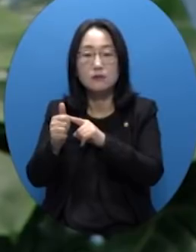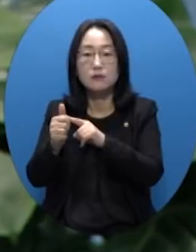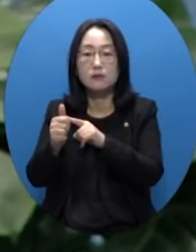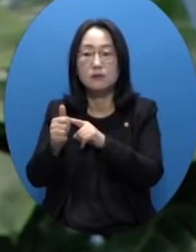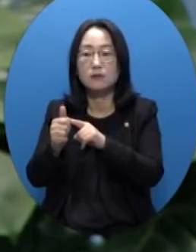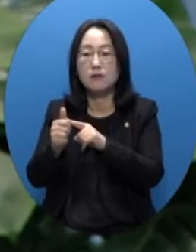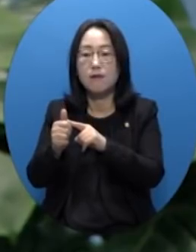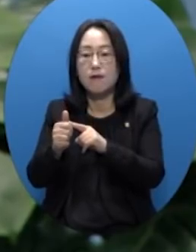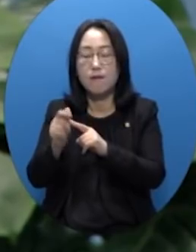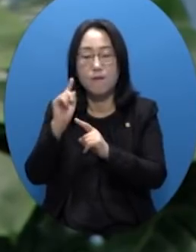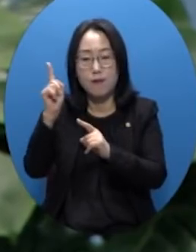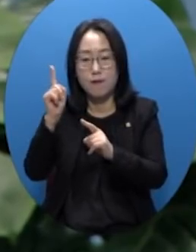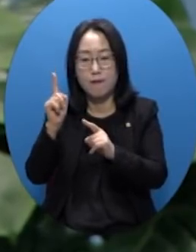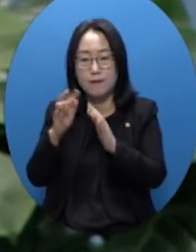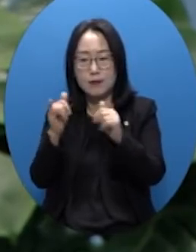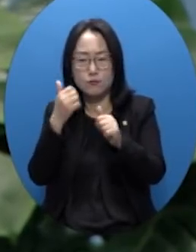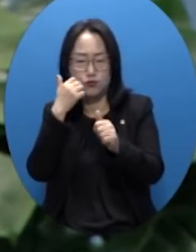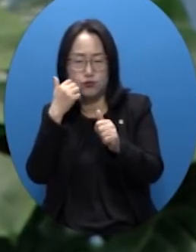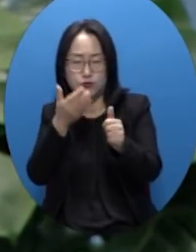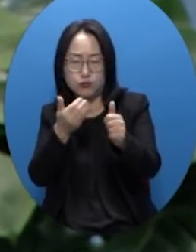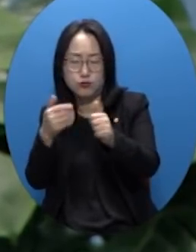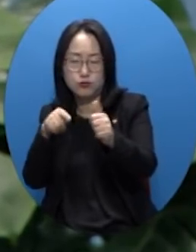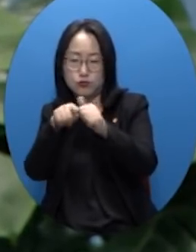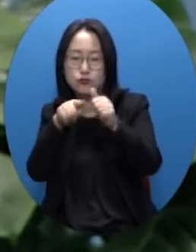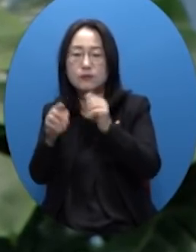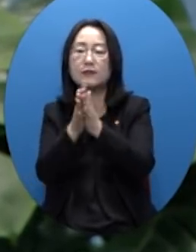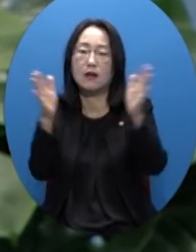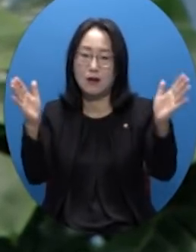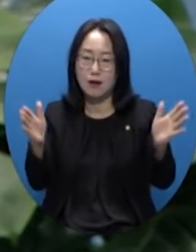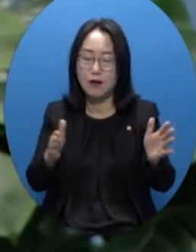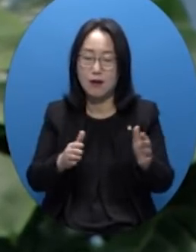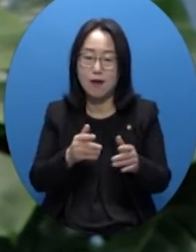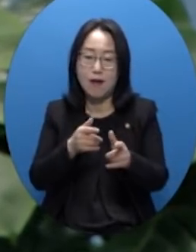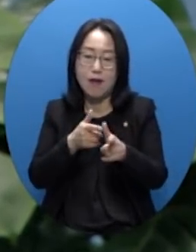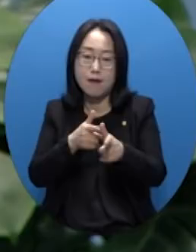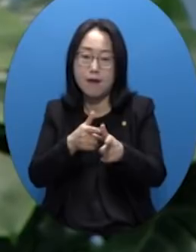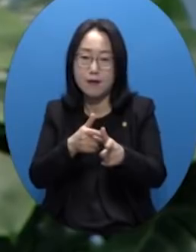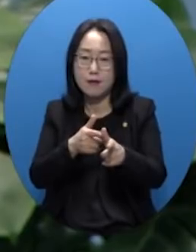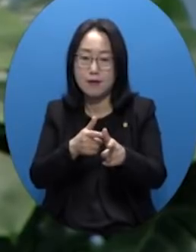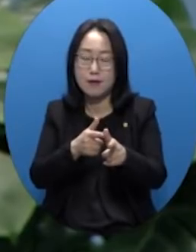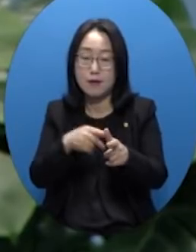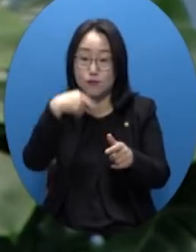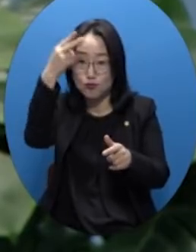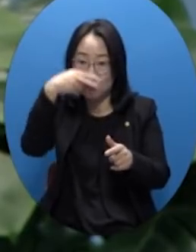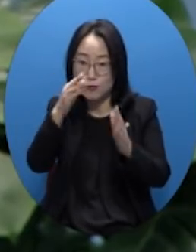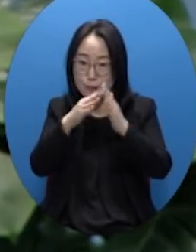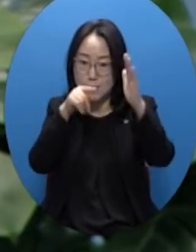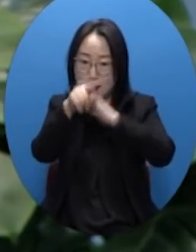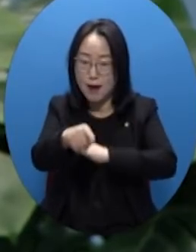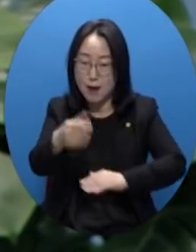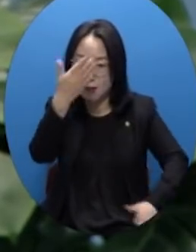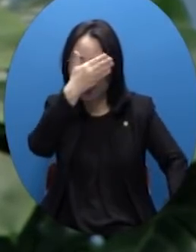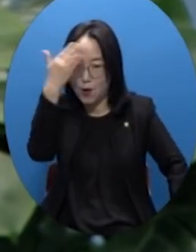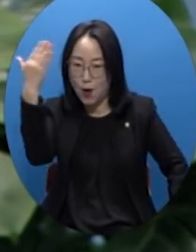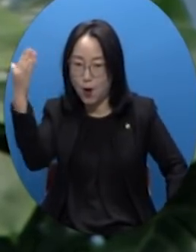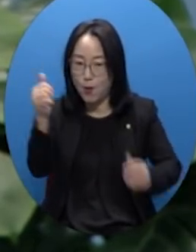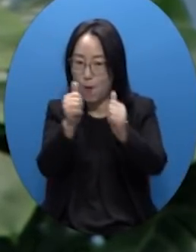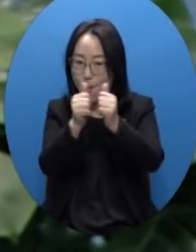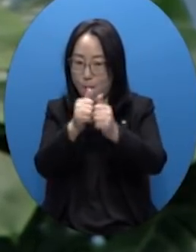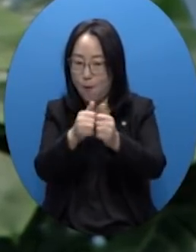사람을 주기 시작했습니다 게이빠 에 가서 젊고 반만한 남자들을